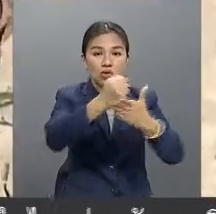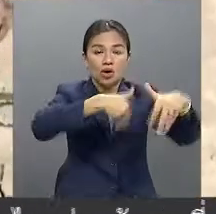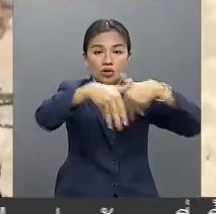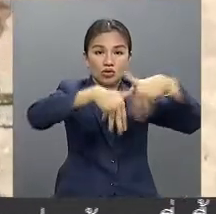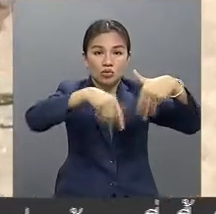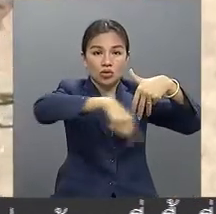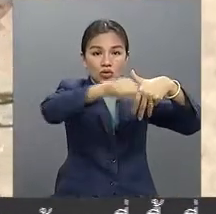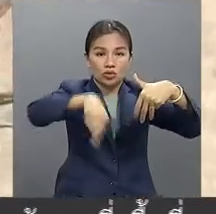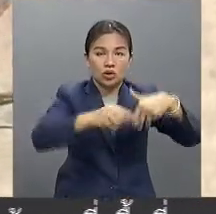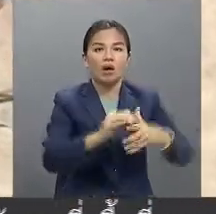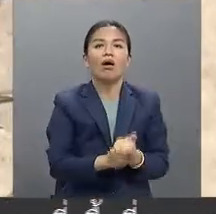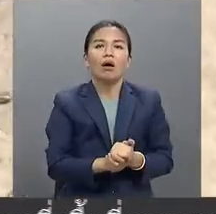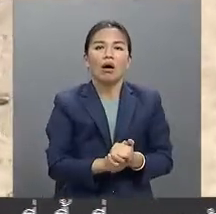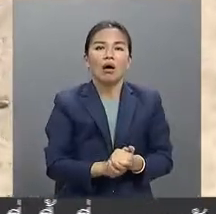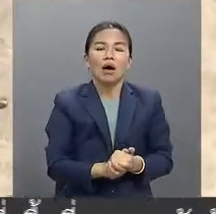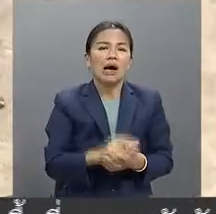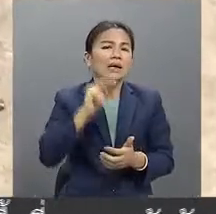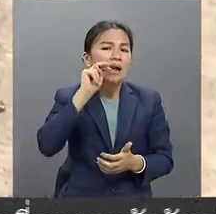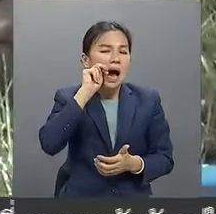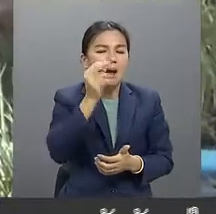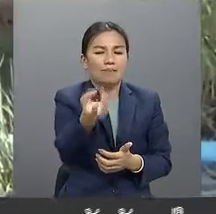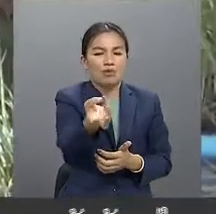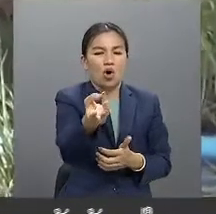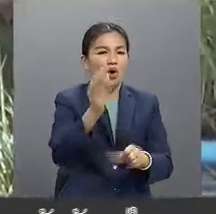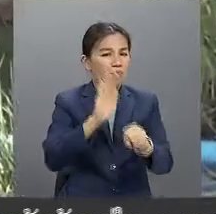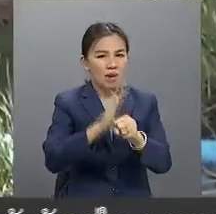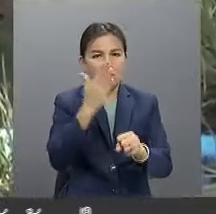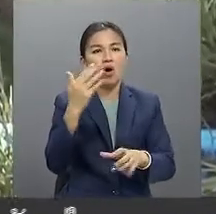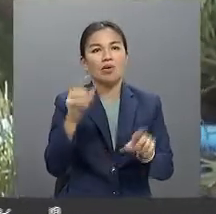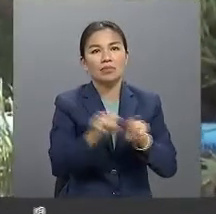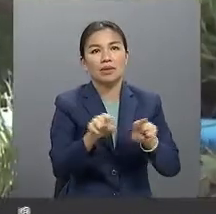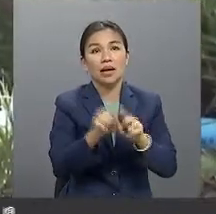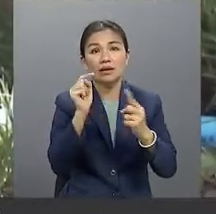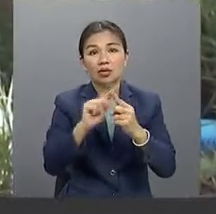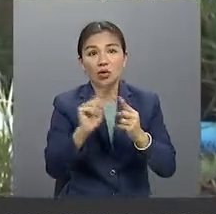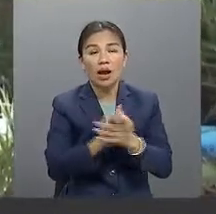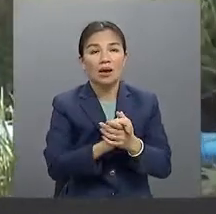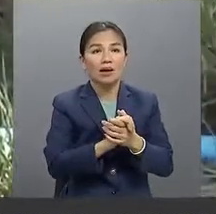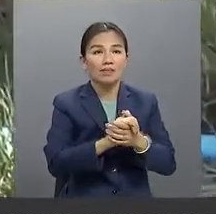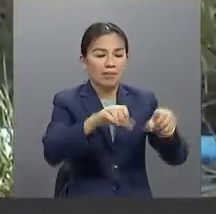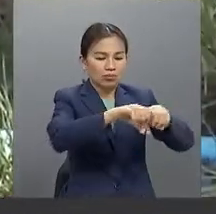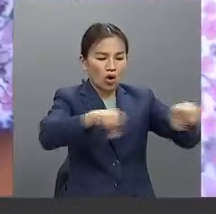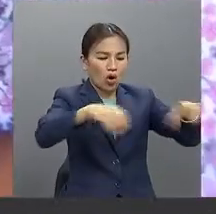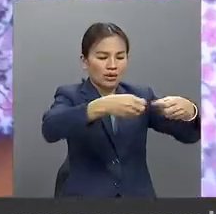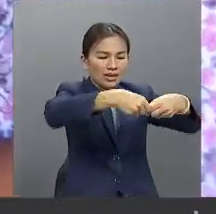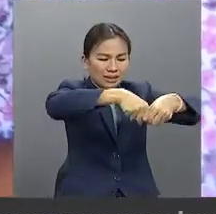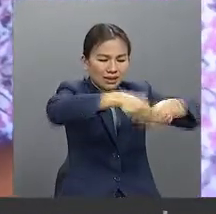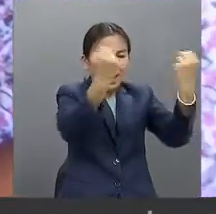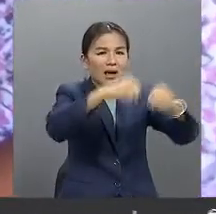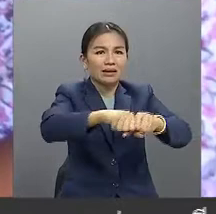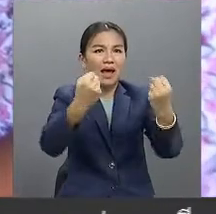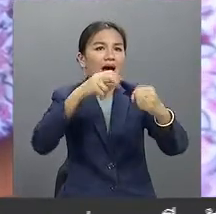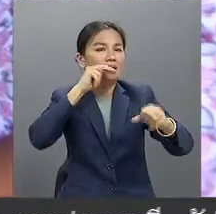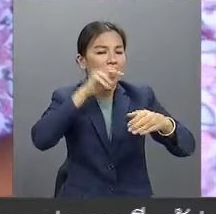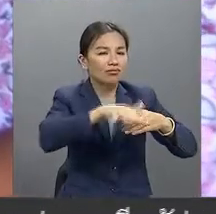ตะนอยได้ใช้ปริมาณน้ำก็ไม่พอเช่นกันนะคะอีกทั้งท่อประปาที่แตกเป็นช่วงๆก็ทำให้เกิดน้ำรั่วไหลแม้